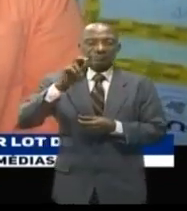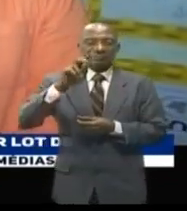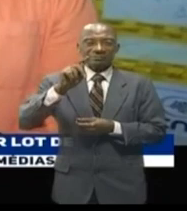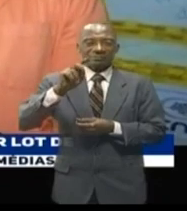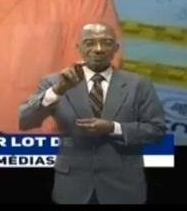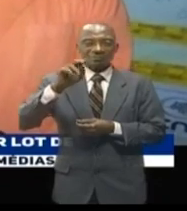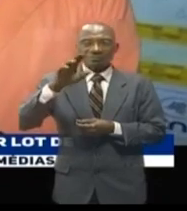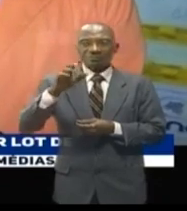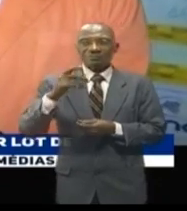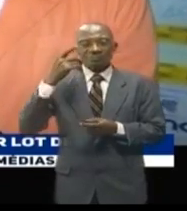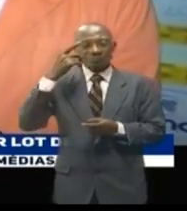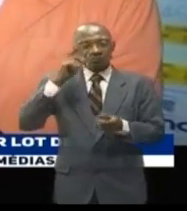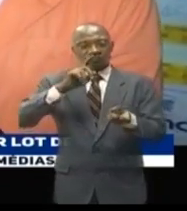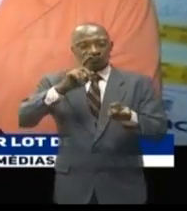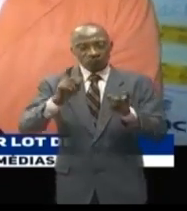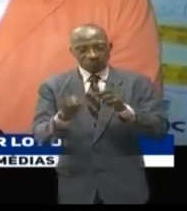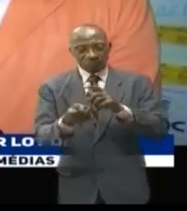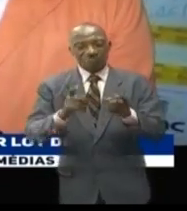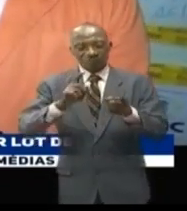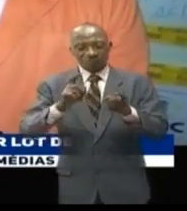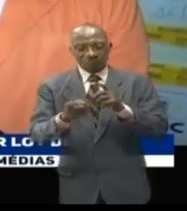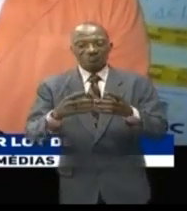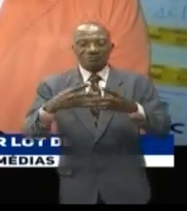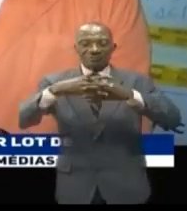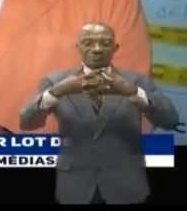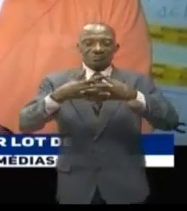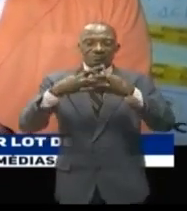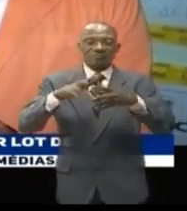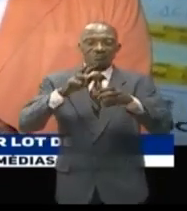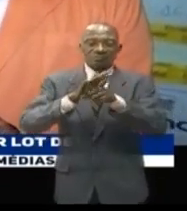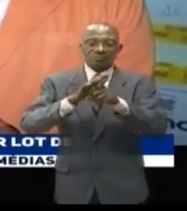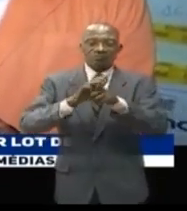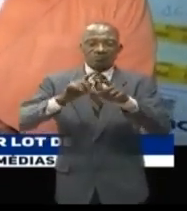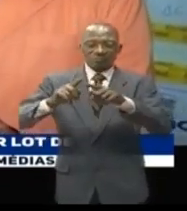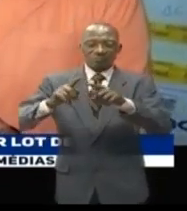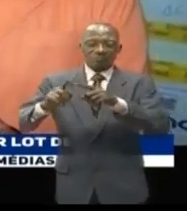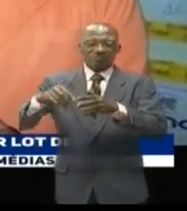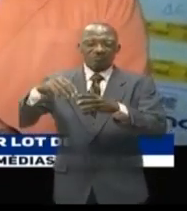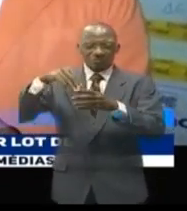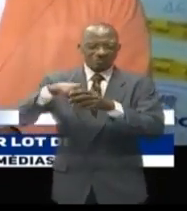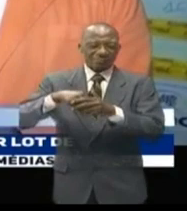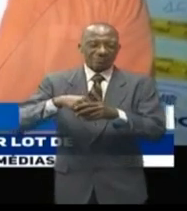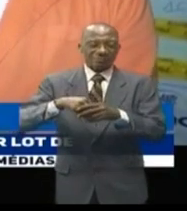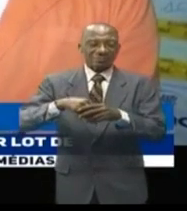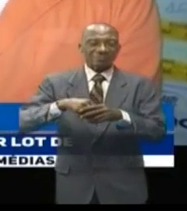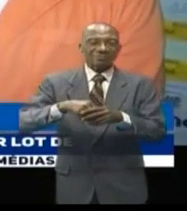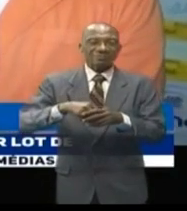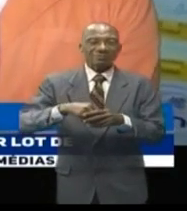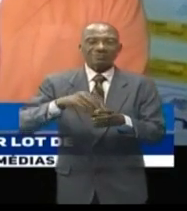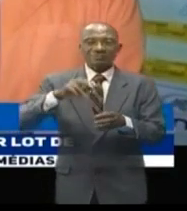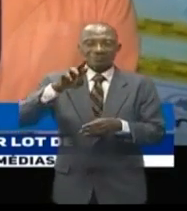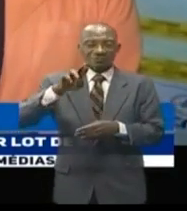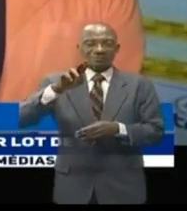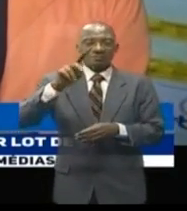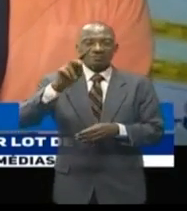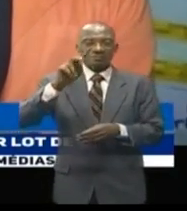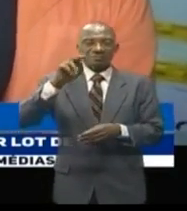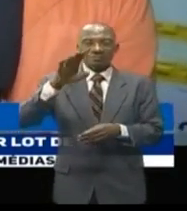de service et de rendu en ce qui concerne ses émissions et sa diffusion et ainsi